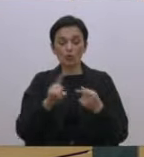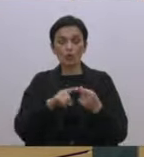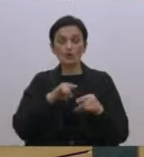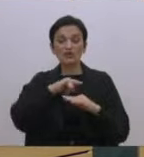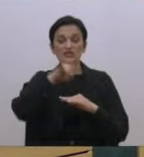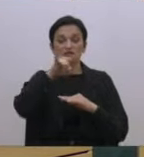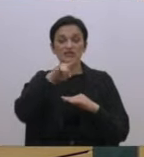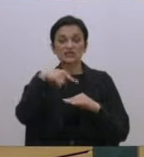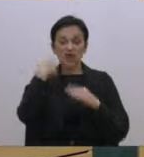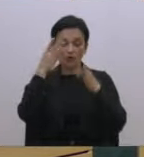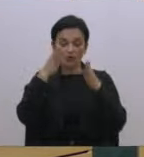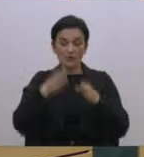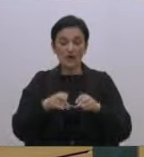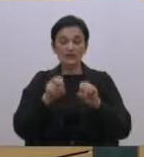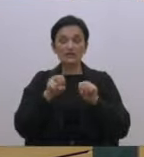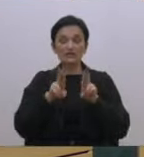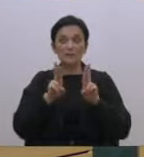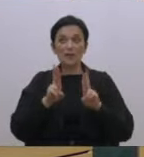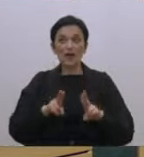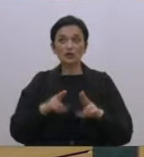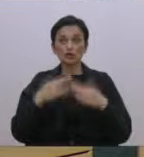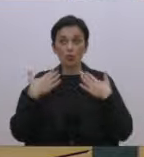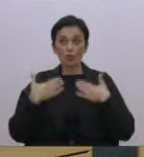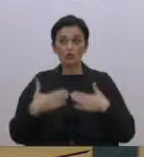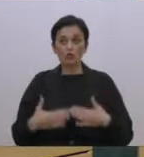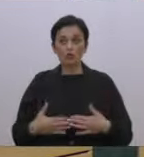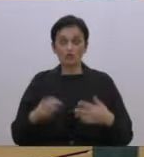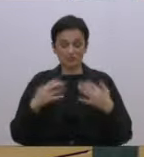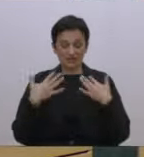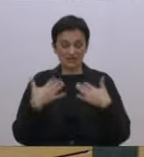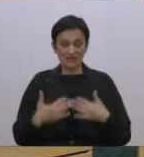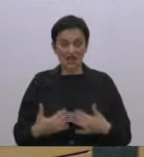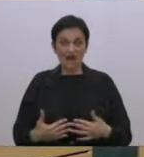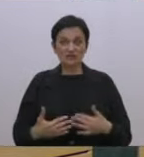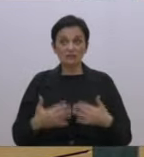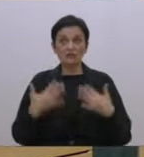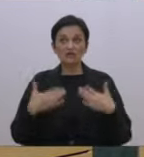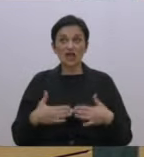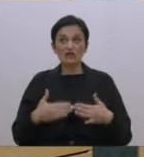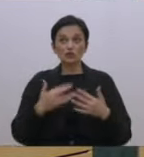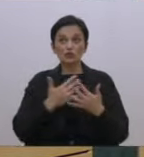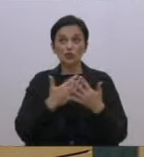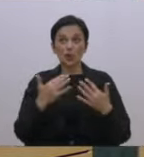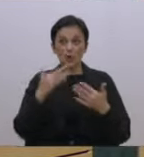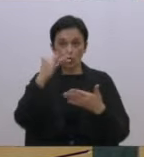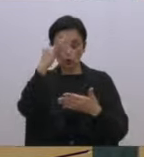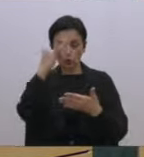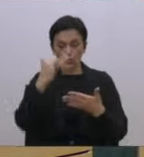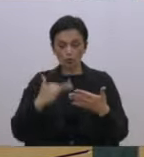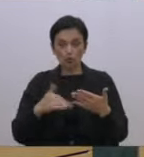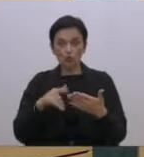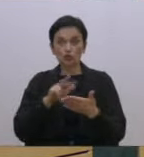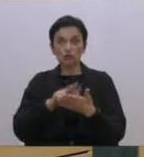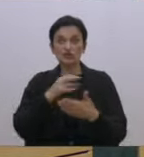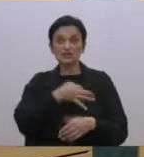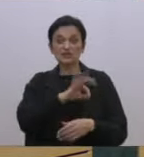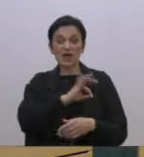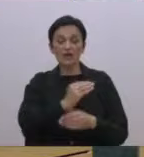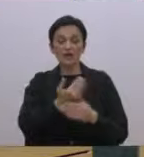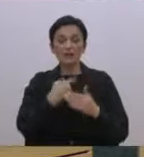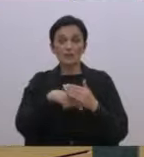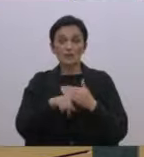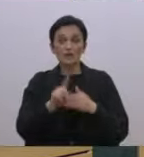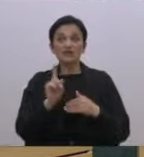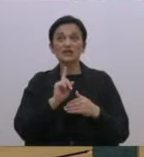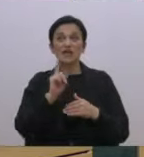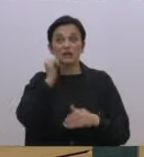საავიაციო პერსონალის სპეციალური და ფორმების დასაცმის და ამ დასაცმის ნიმუშების ნუსხის დამტკიცება სააგენტოს მიერ.